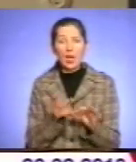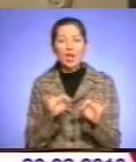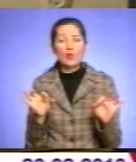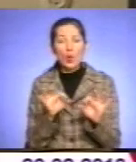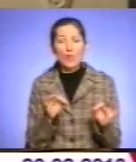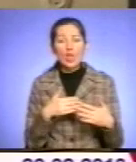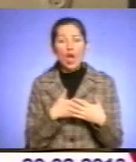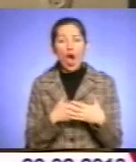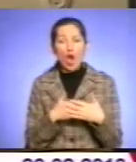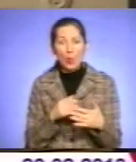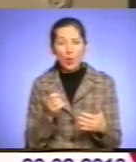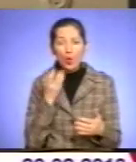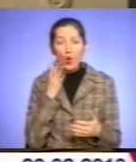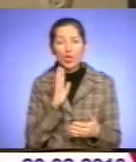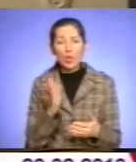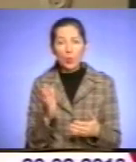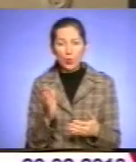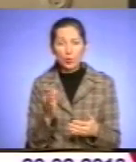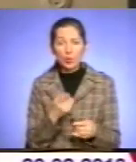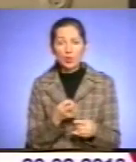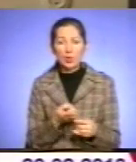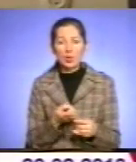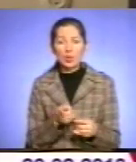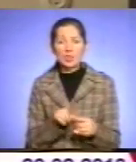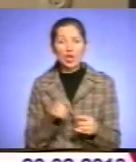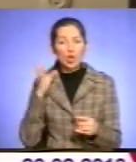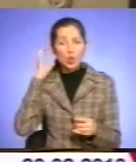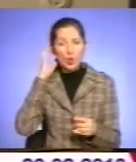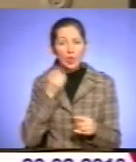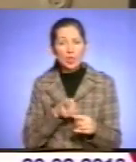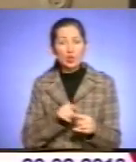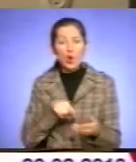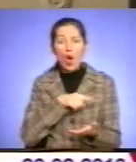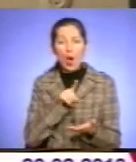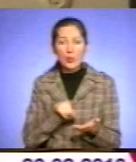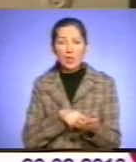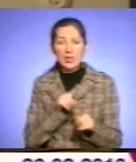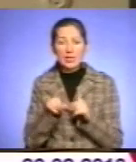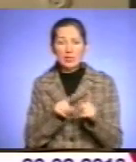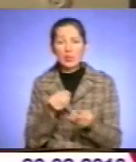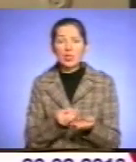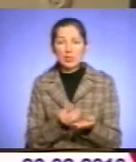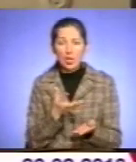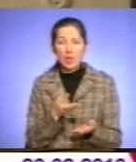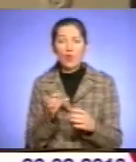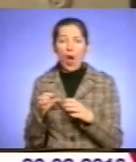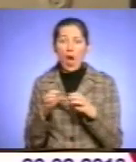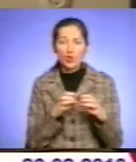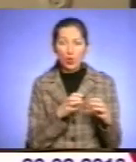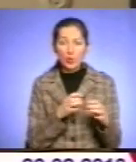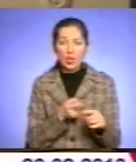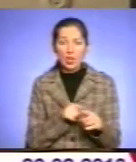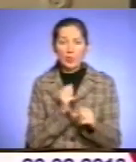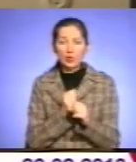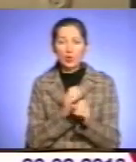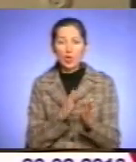інформувати громаду, коли будуть ці слухання з цього питання, тобто зміни тарифу в автобусах, які